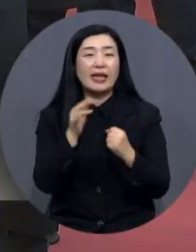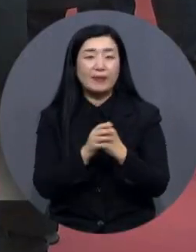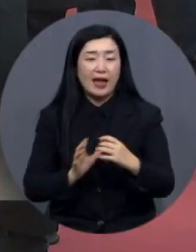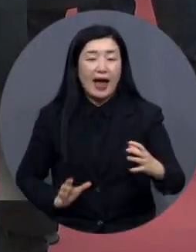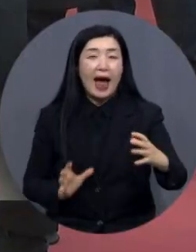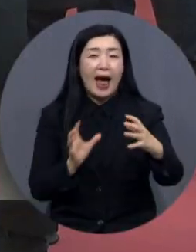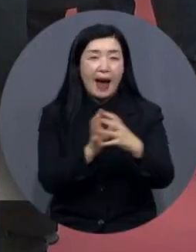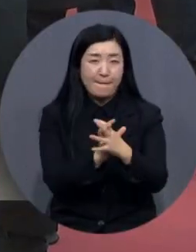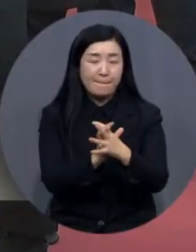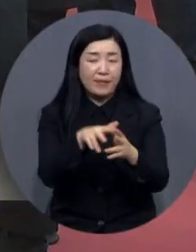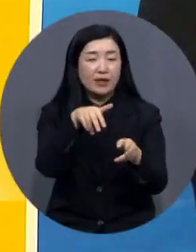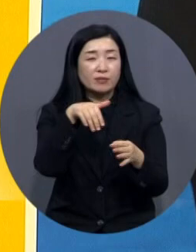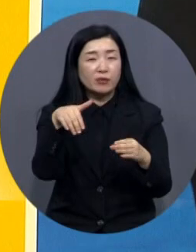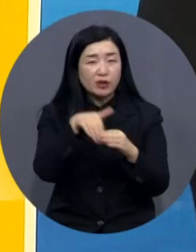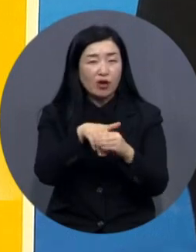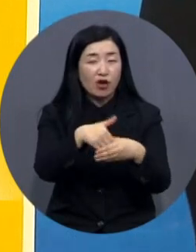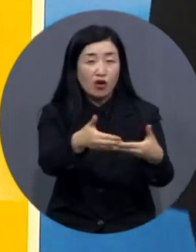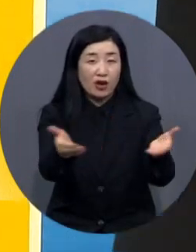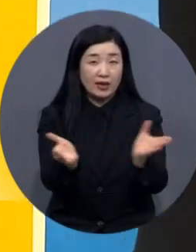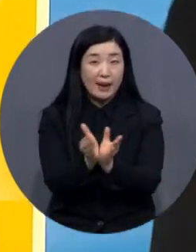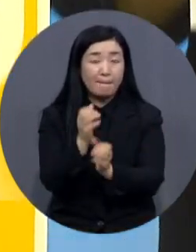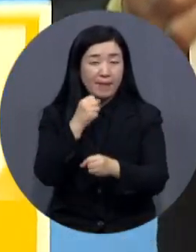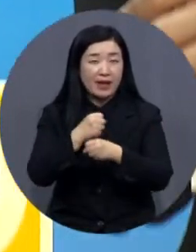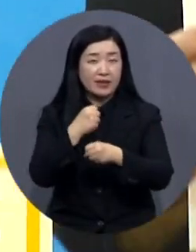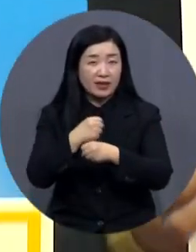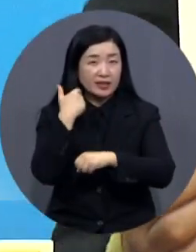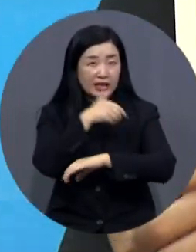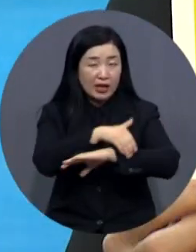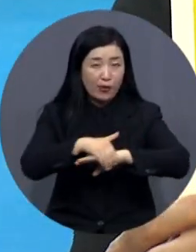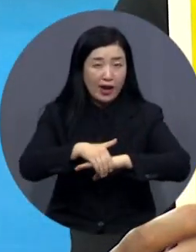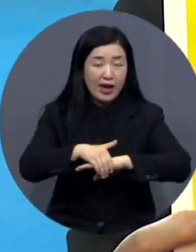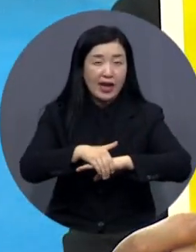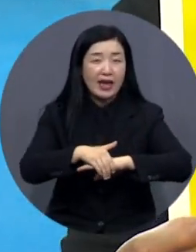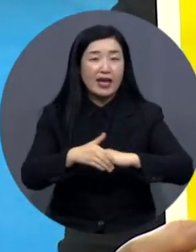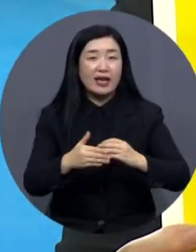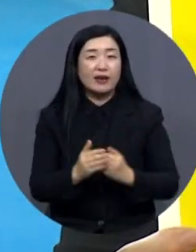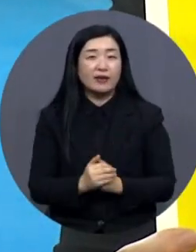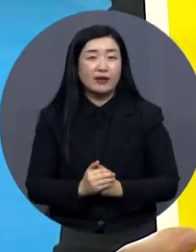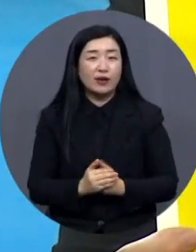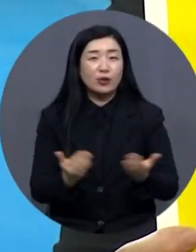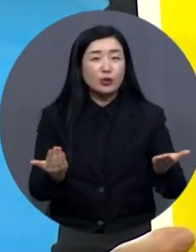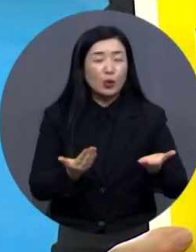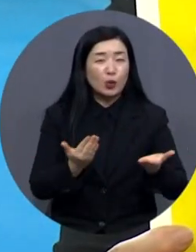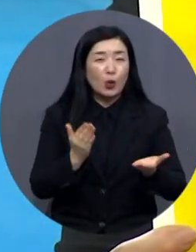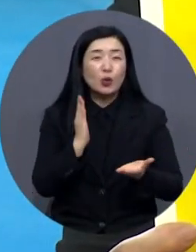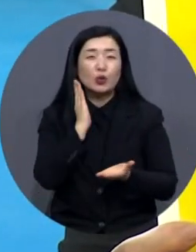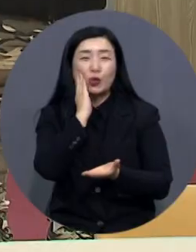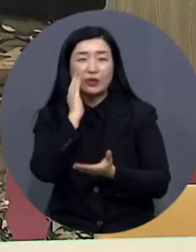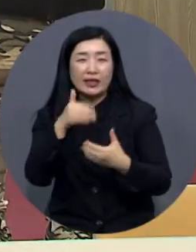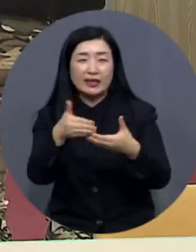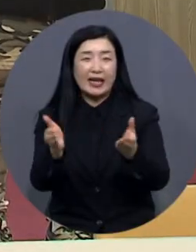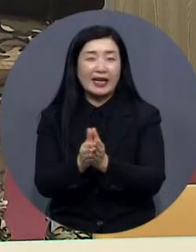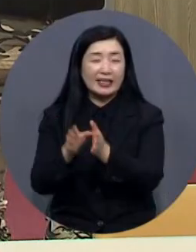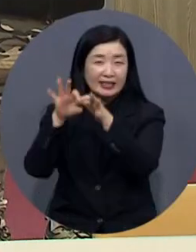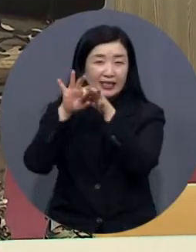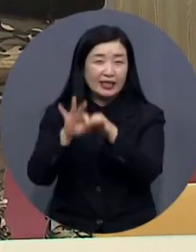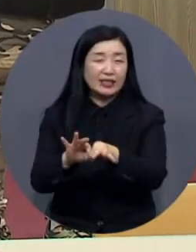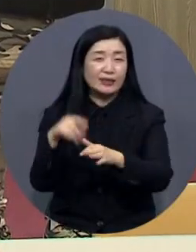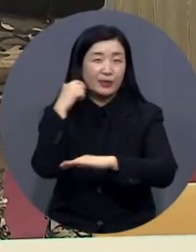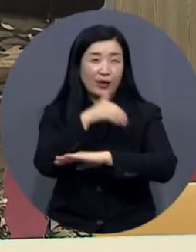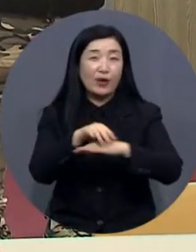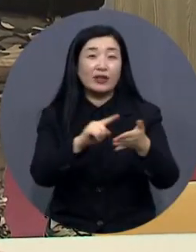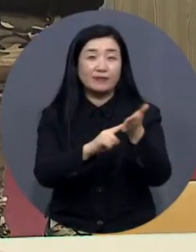모아 선거연합 정당을 만들고 노동과 녹색의 가치로 제주의 진보 정치를 이어가겠다고